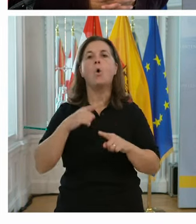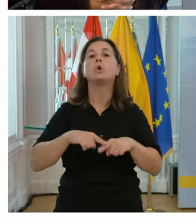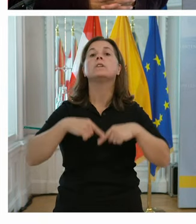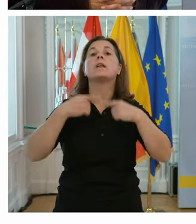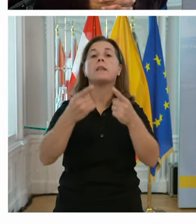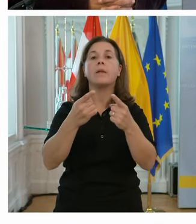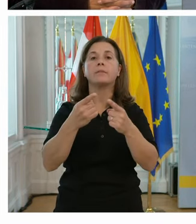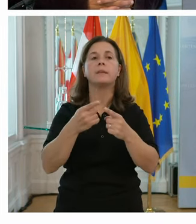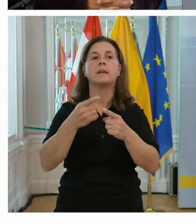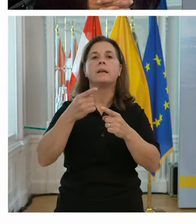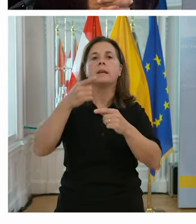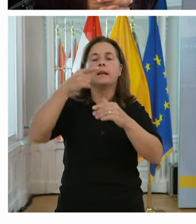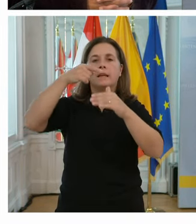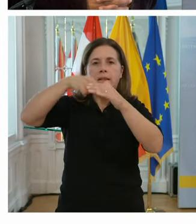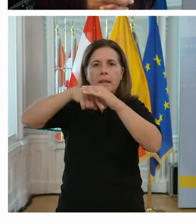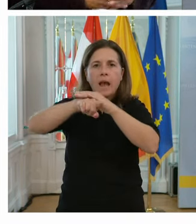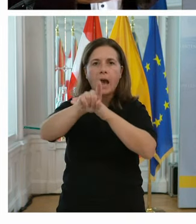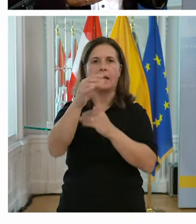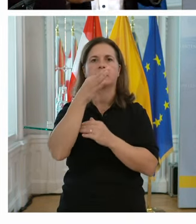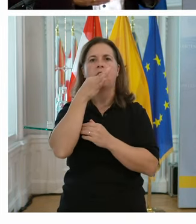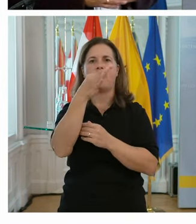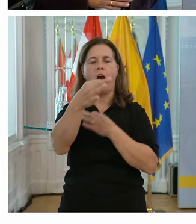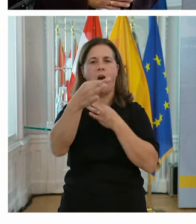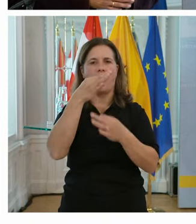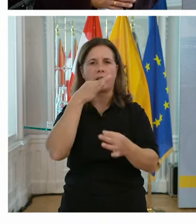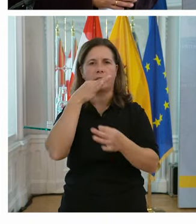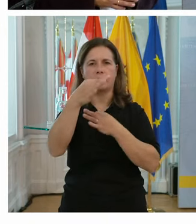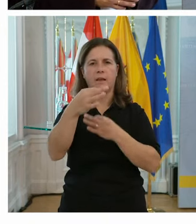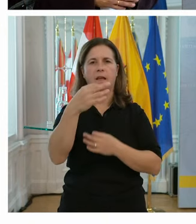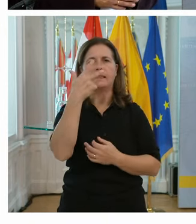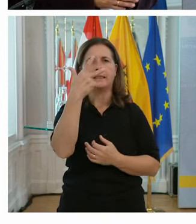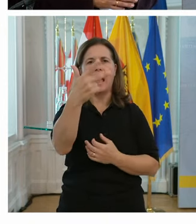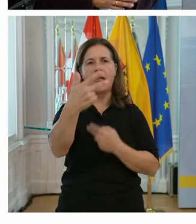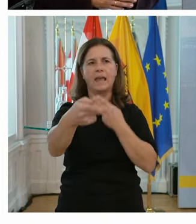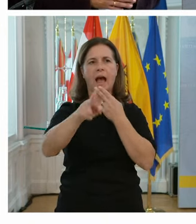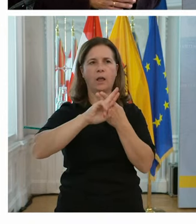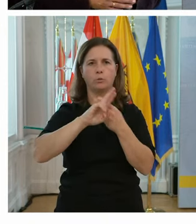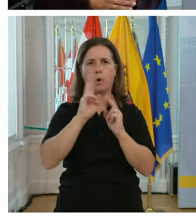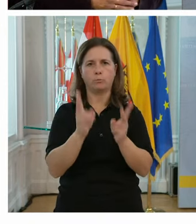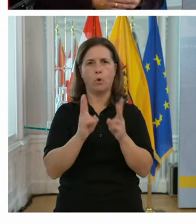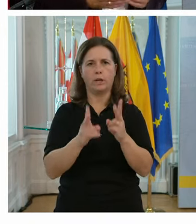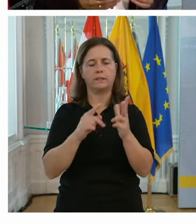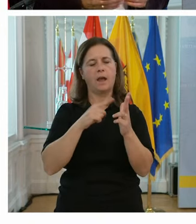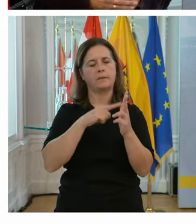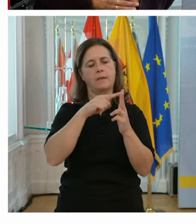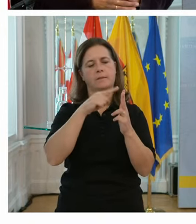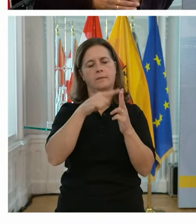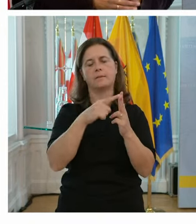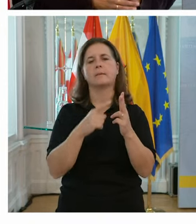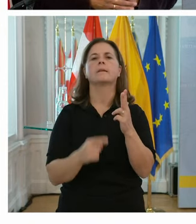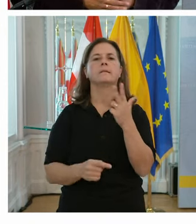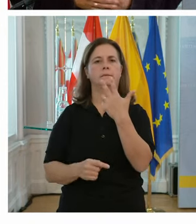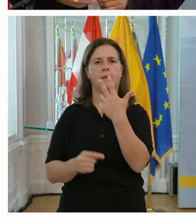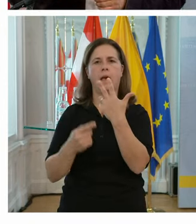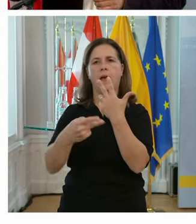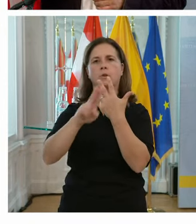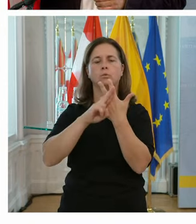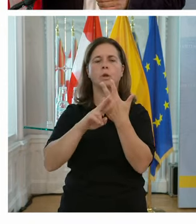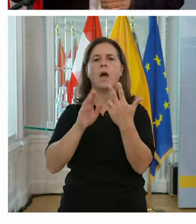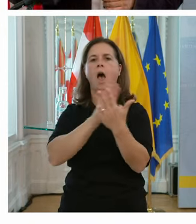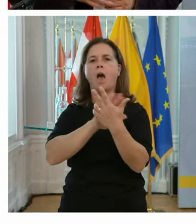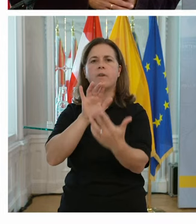dann direkt auf die Fragen, wo Sie drei Antwortmöglichkeiten bekommen zur Beantwortung und drücken